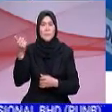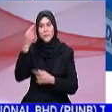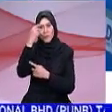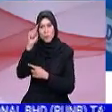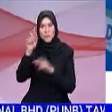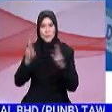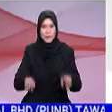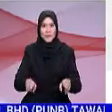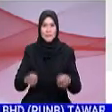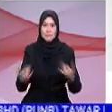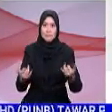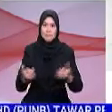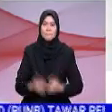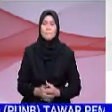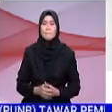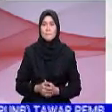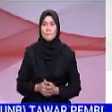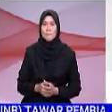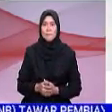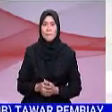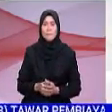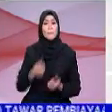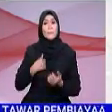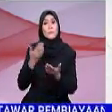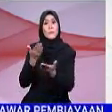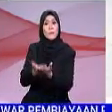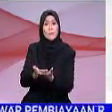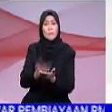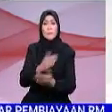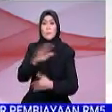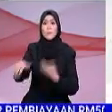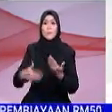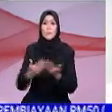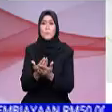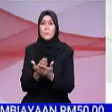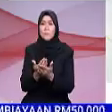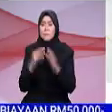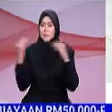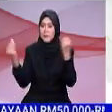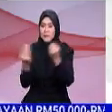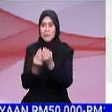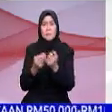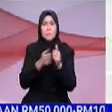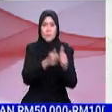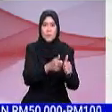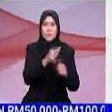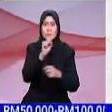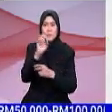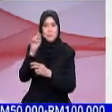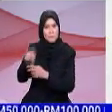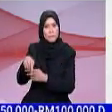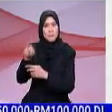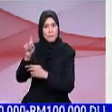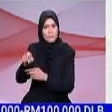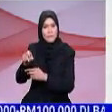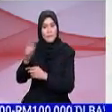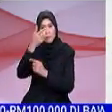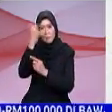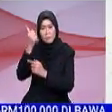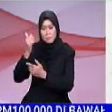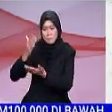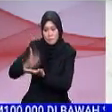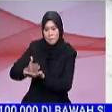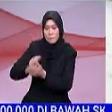rakyat sekarang. Saya sarankan semua masyarakat kena ikut SOP lah supaya nanti